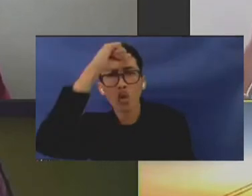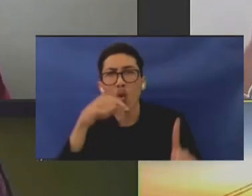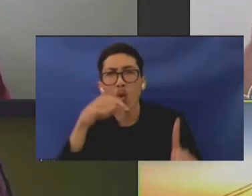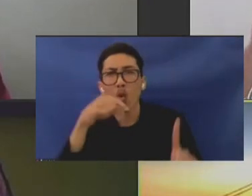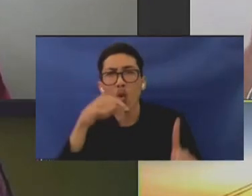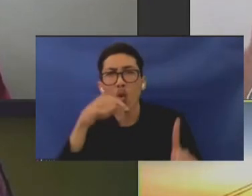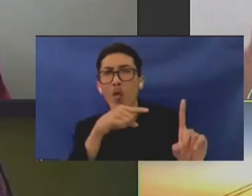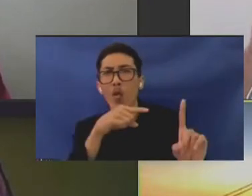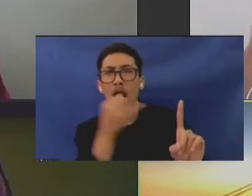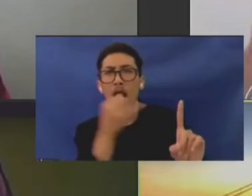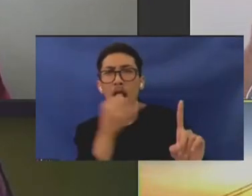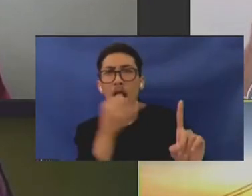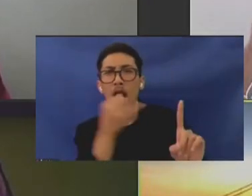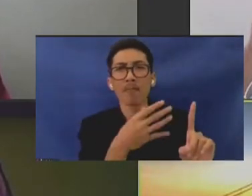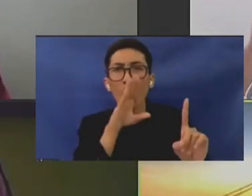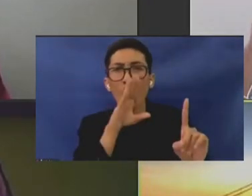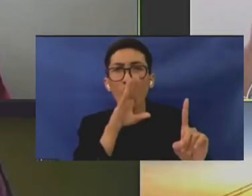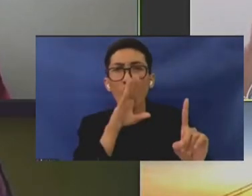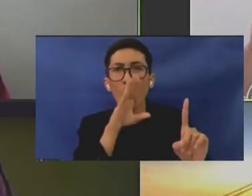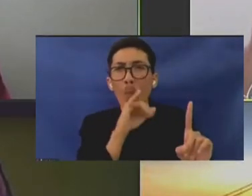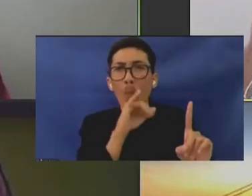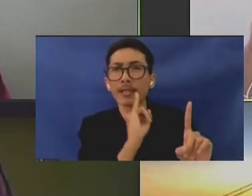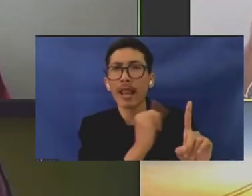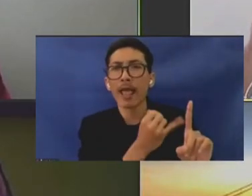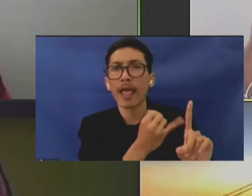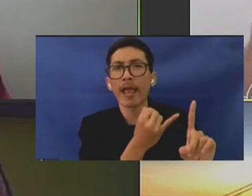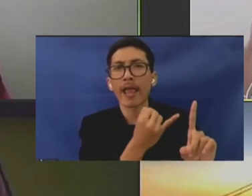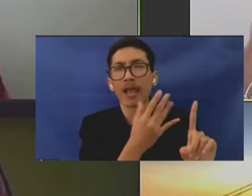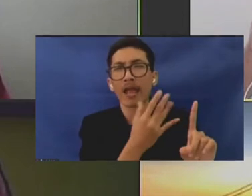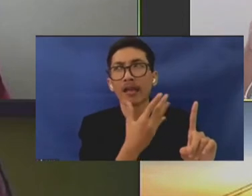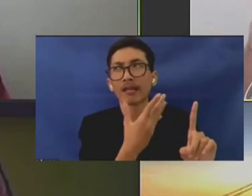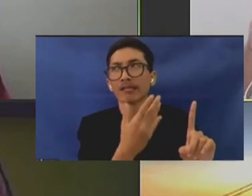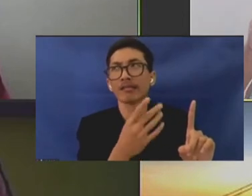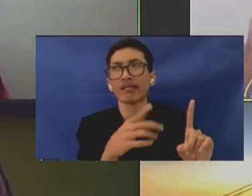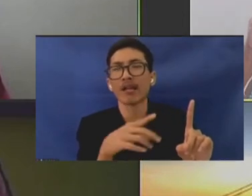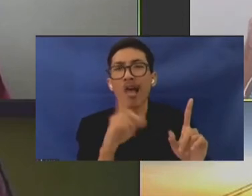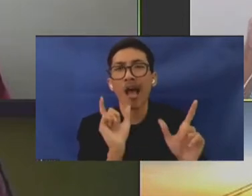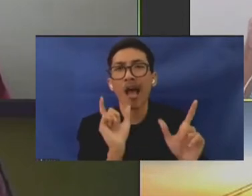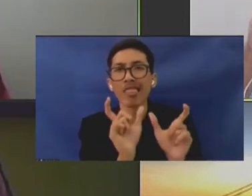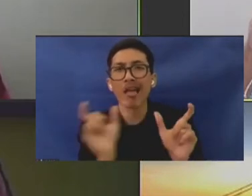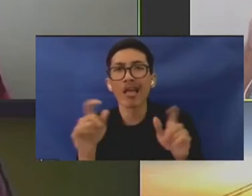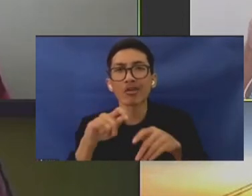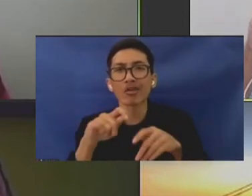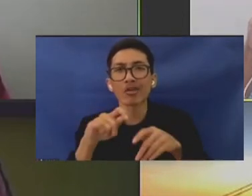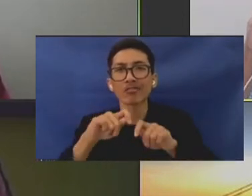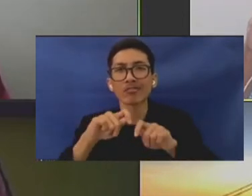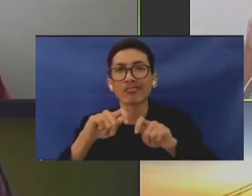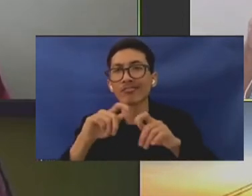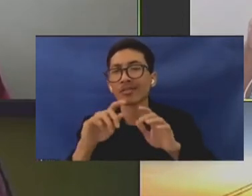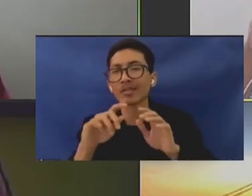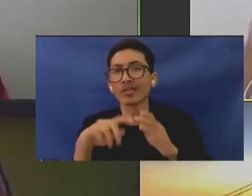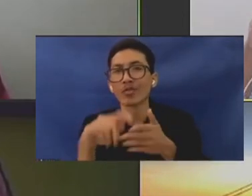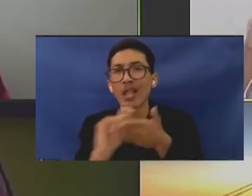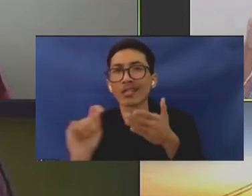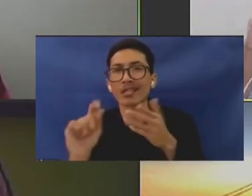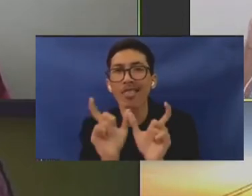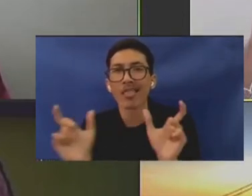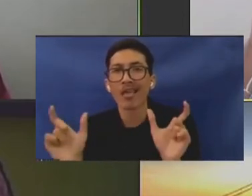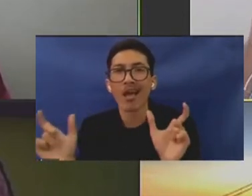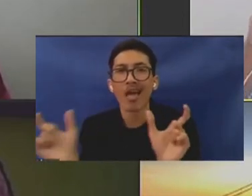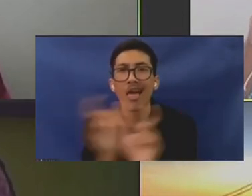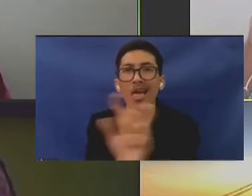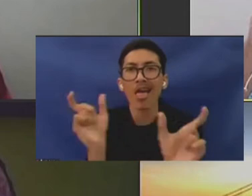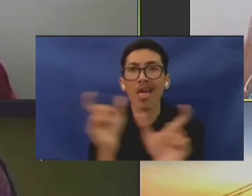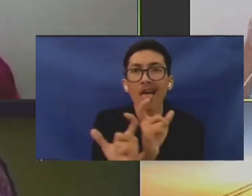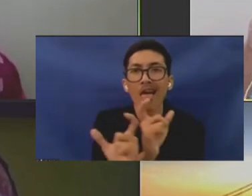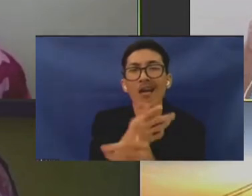Menulis kalimatnya terbalik-balik gitu. Tapi banyak sekali yang mereka tidak, orang-orang tidak pahami gitu, apa yang terjadi di balik